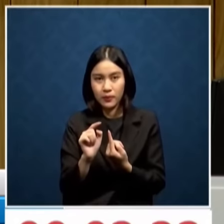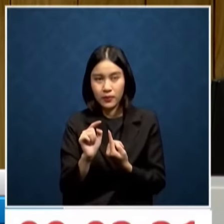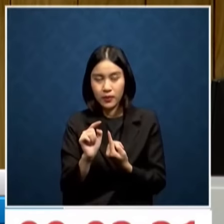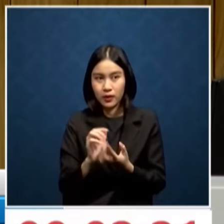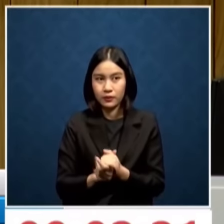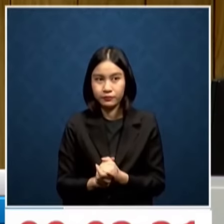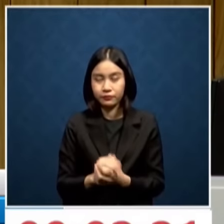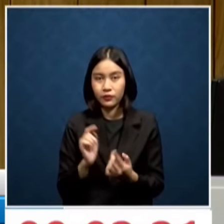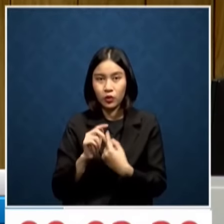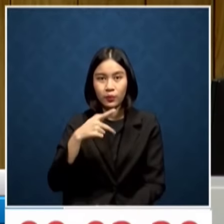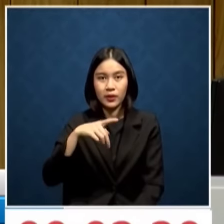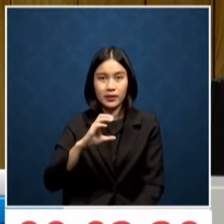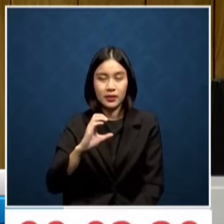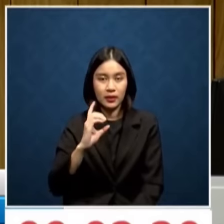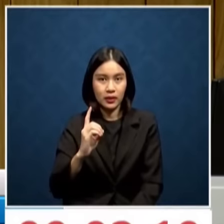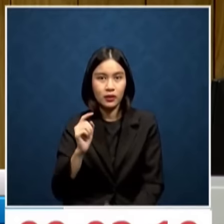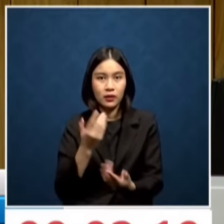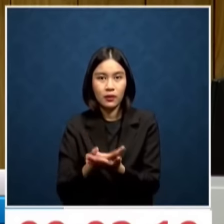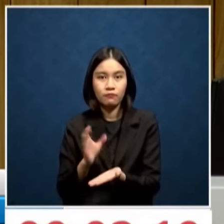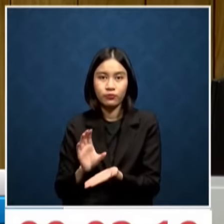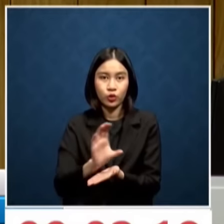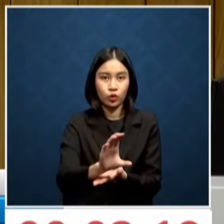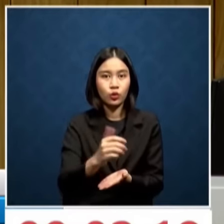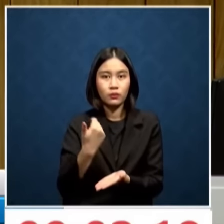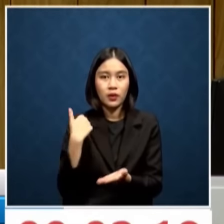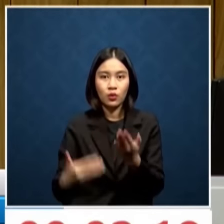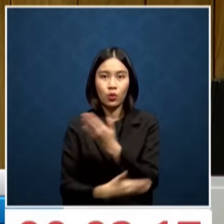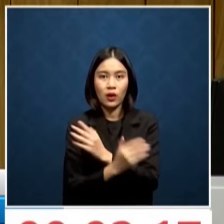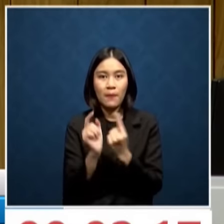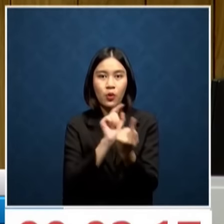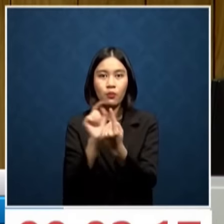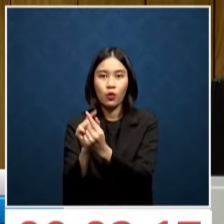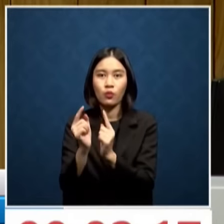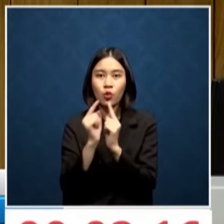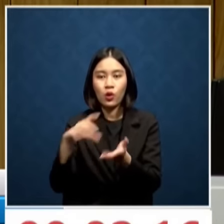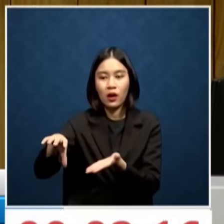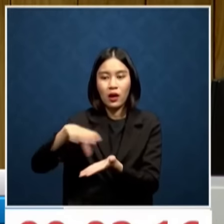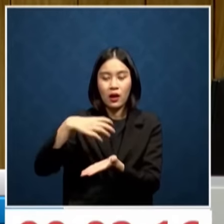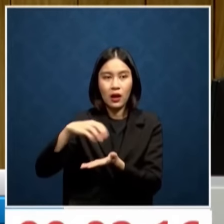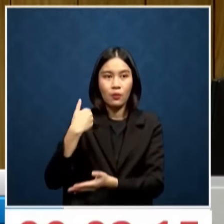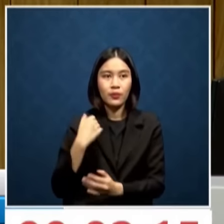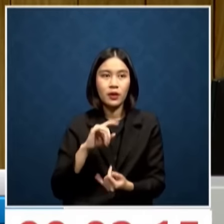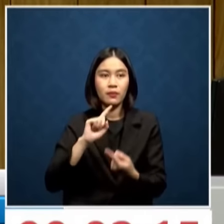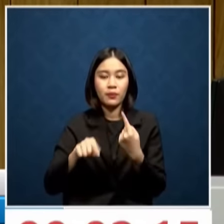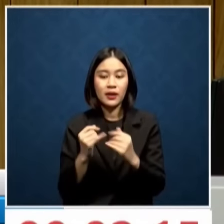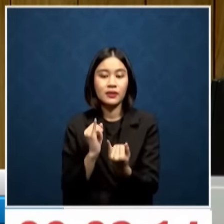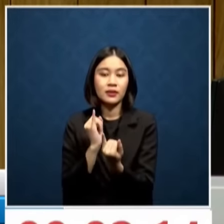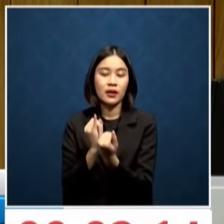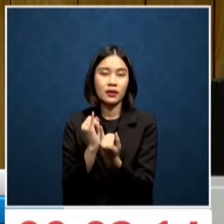าน VCB เนี่ยเขาเข้ามาลงทุนกันเยอะก็มีโอกาสคุยกับเขาเล่าให้ฟังคนนึงเนี่ยเป็นเพื่อนสนิทของ